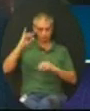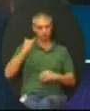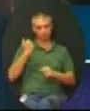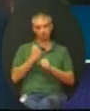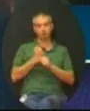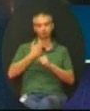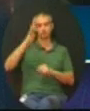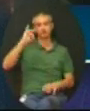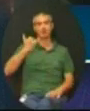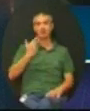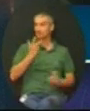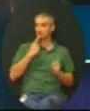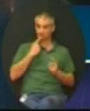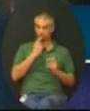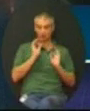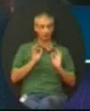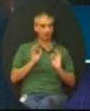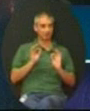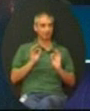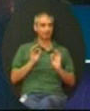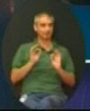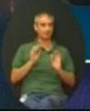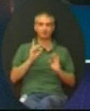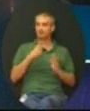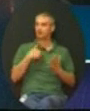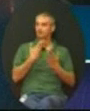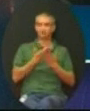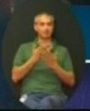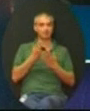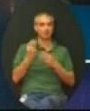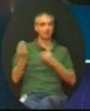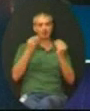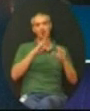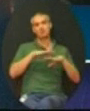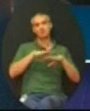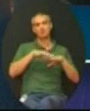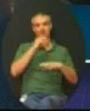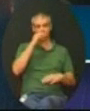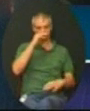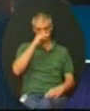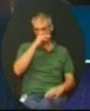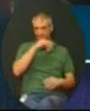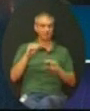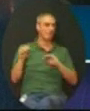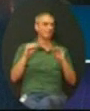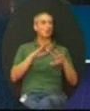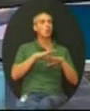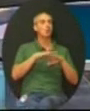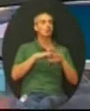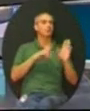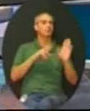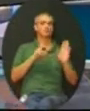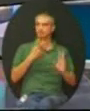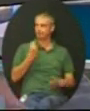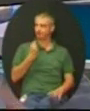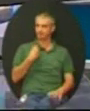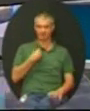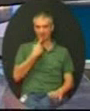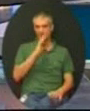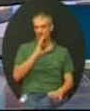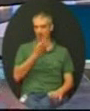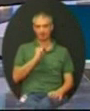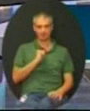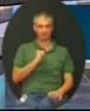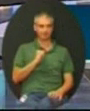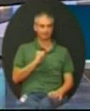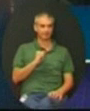יהיה על זה הצבעה, כן. שתגדיר את נוסח השאלה? לא, אני חושב. תציעו אגב להעביר את זה למומחים, אגב. זה יעבור למומחים, אני... בוא, לא, אבל רגע, אני אגיד לך למה אנחנו...